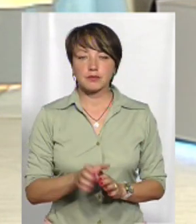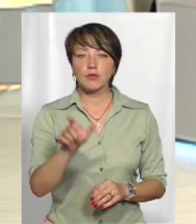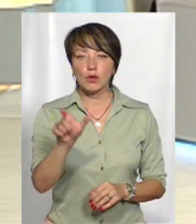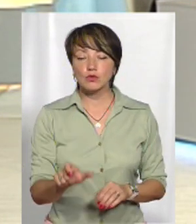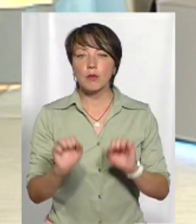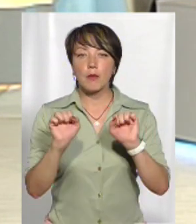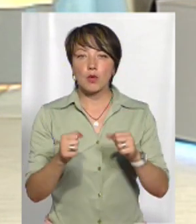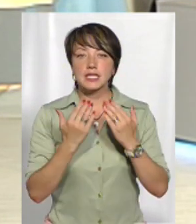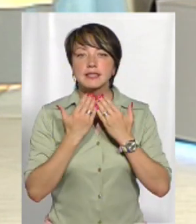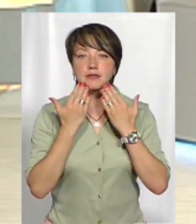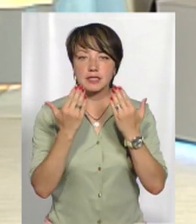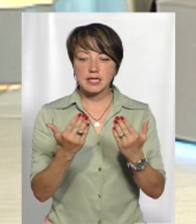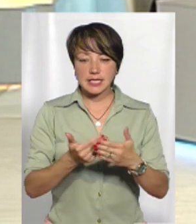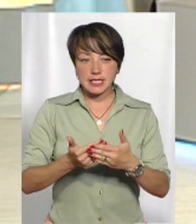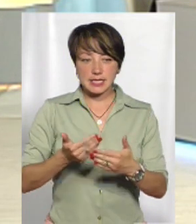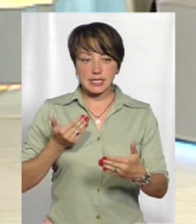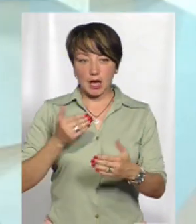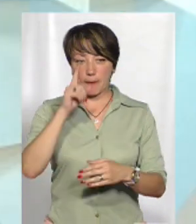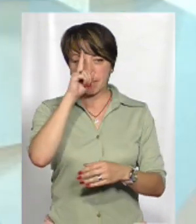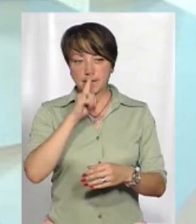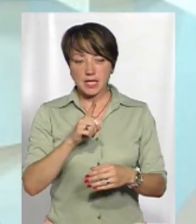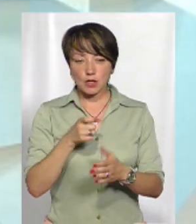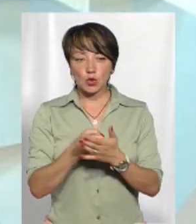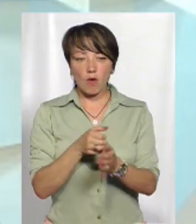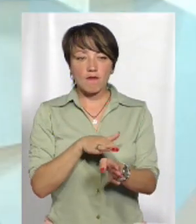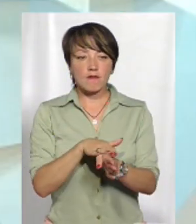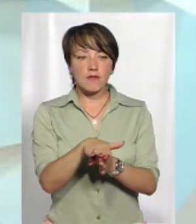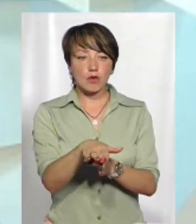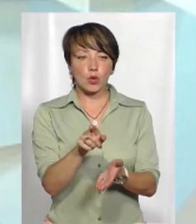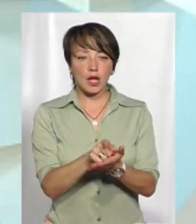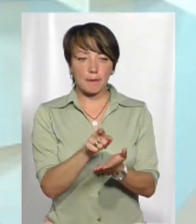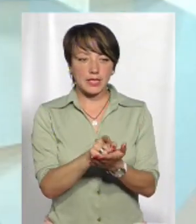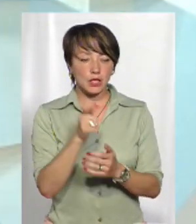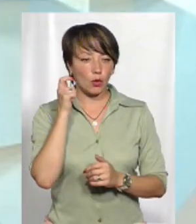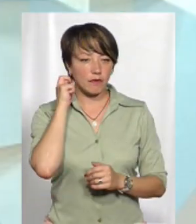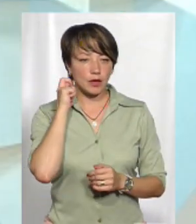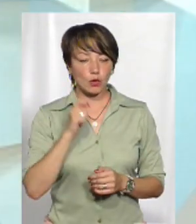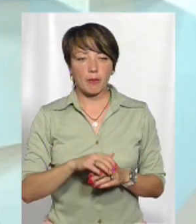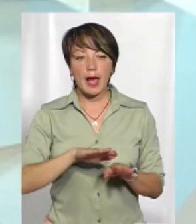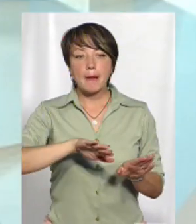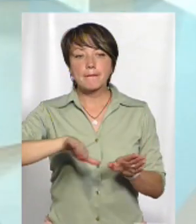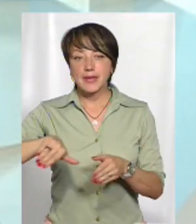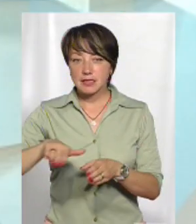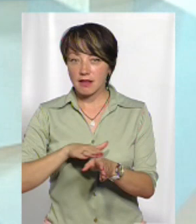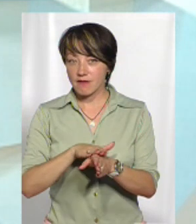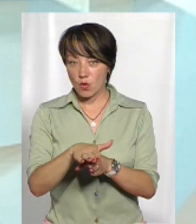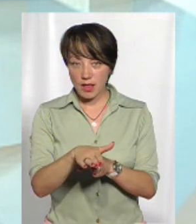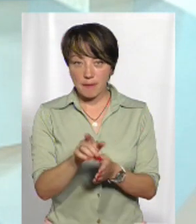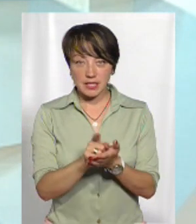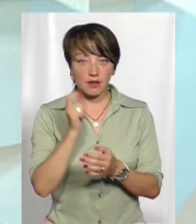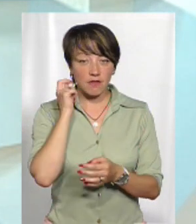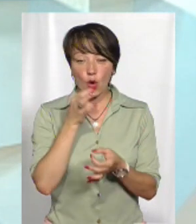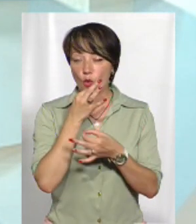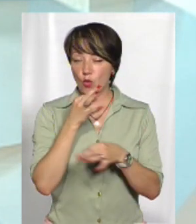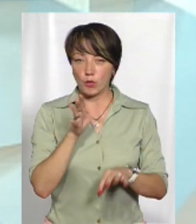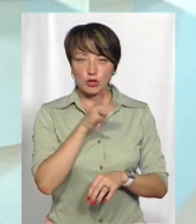Особа може звернутися за місяць до досягнення пенсійного віку. Після досягнення в будь-який